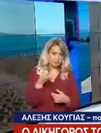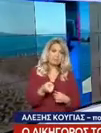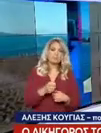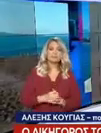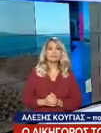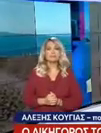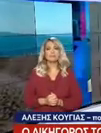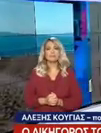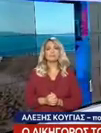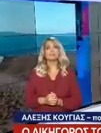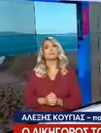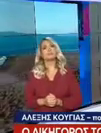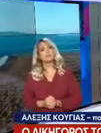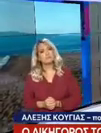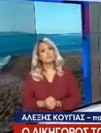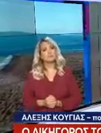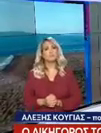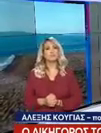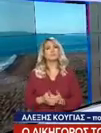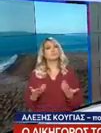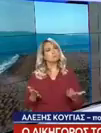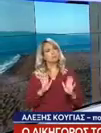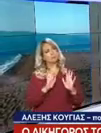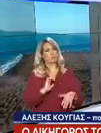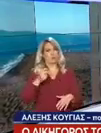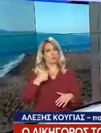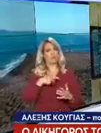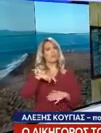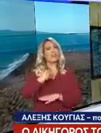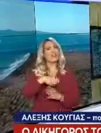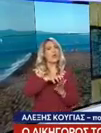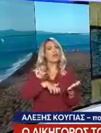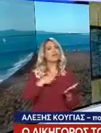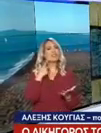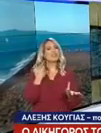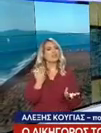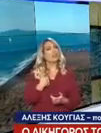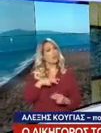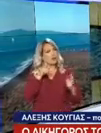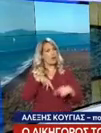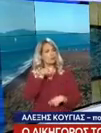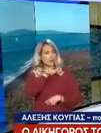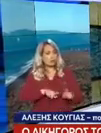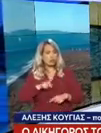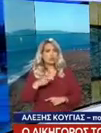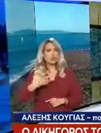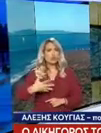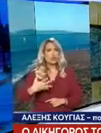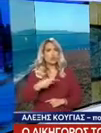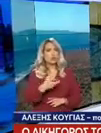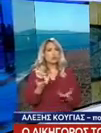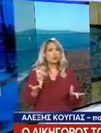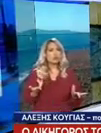Και ήθελα πολύ έτσι να διαβάσω τη γραφή, γιατί το κυριότερο απ' όλα ήθελα να γνωρίσω αυτό το παιδί που πρόκειται να υπερασπιστώ.